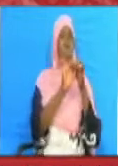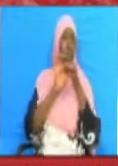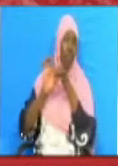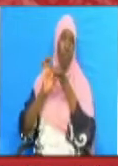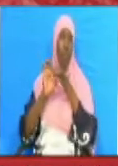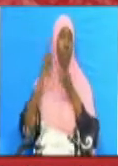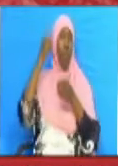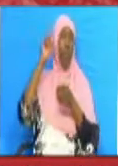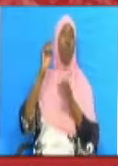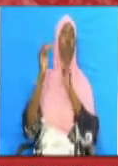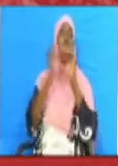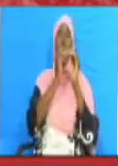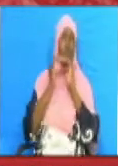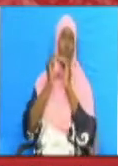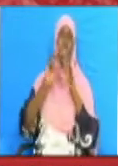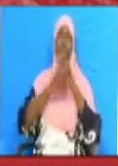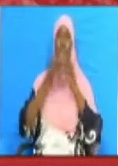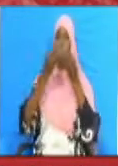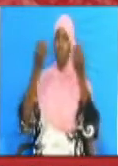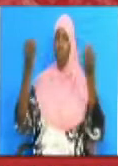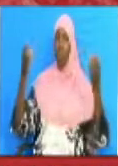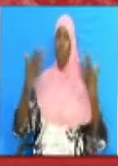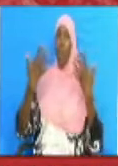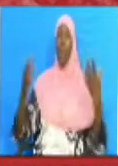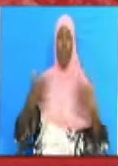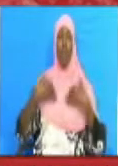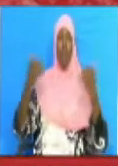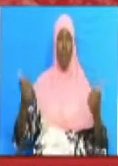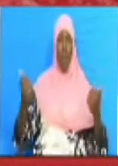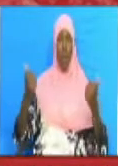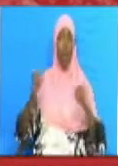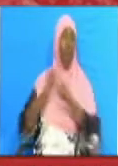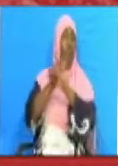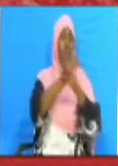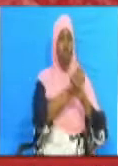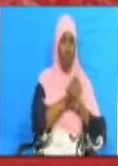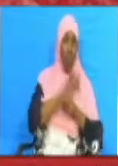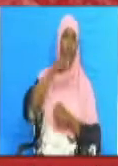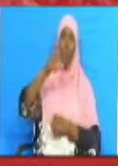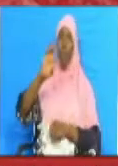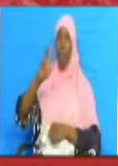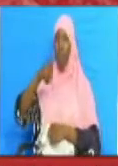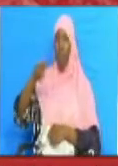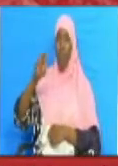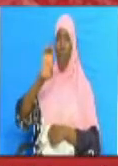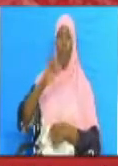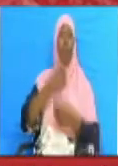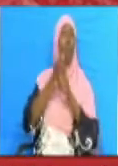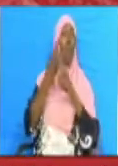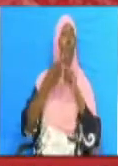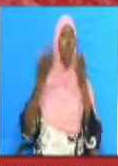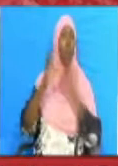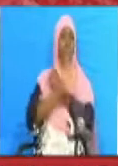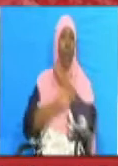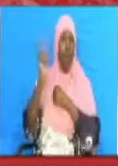Group wameanza usambazaji wa vifaa vya kiafya vya kuweza kujikinga almaarufu PPEs vilivyotengenezewa nchini kwa hospitali